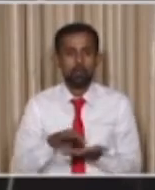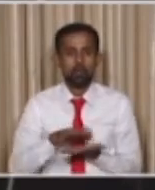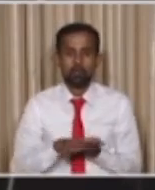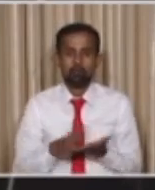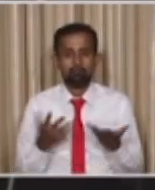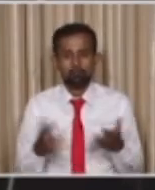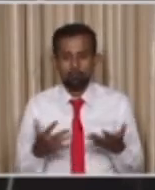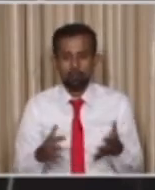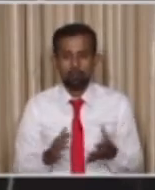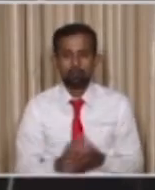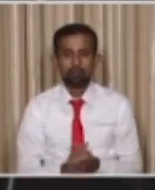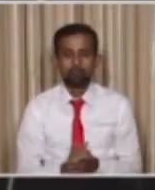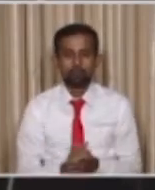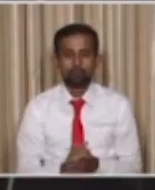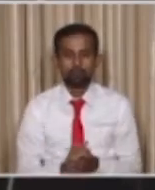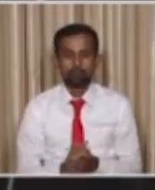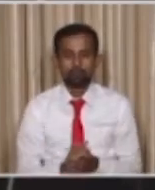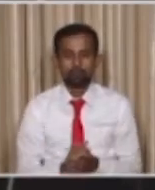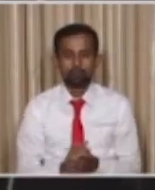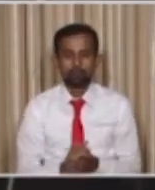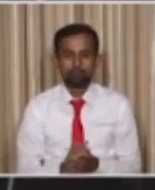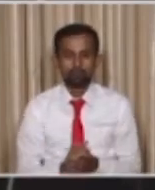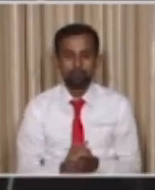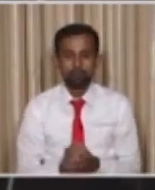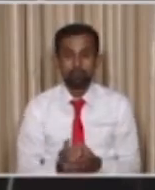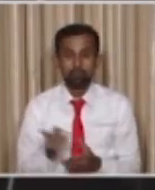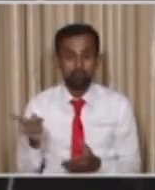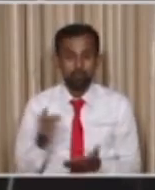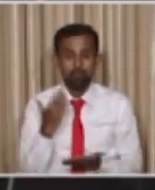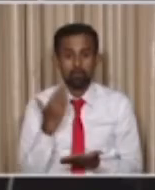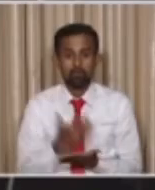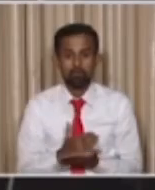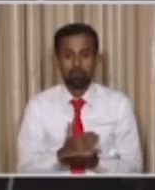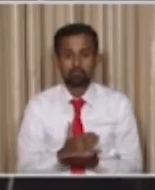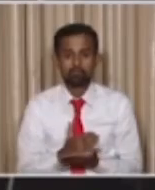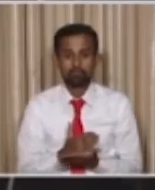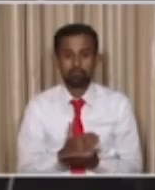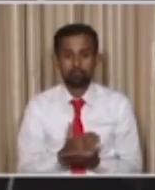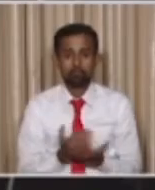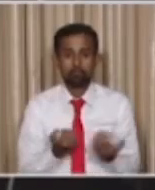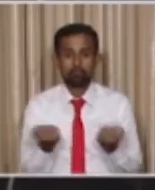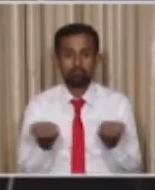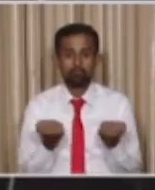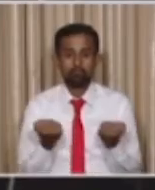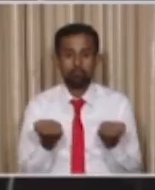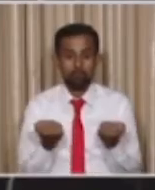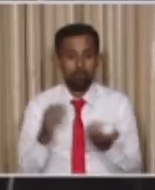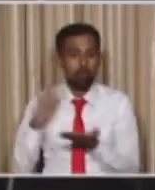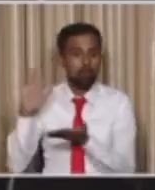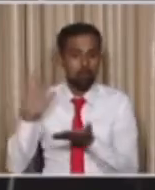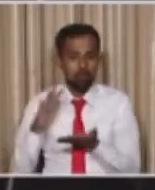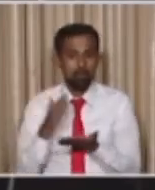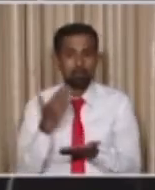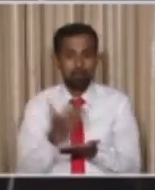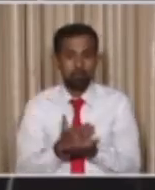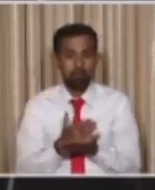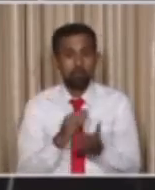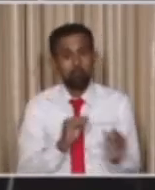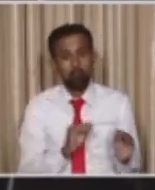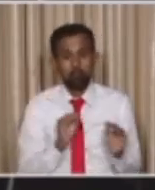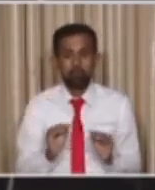කරලා තියෙනවා ඉතින් ඒ නිසා මේවා නැවැත්වීම සඳහා ඒ කියන්නේ වාහන ආනයනේ නැවැත්වුවාට